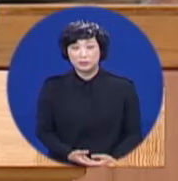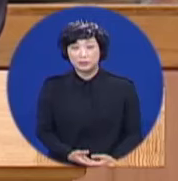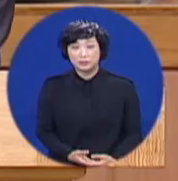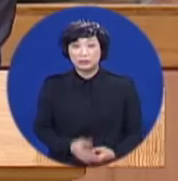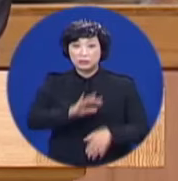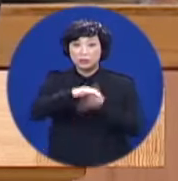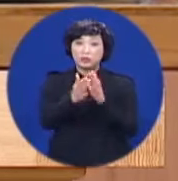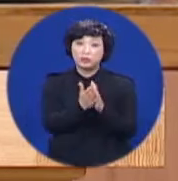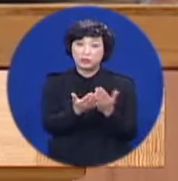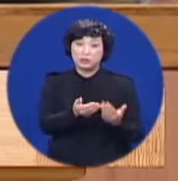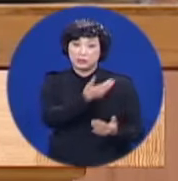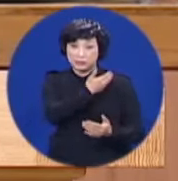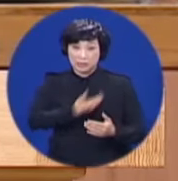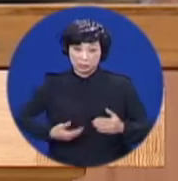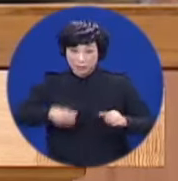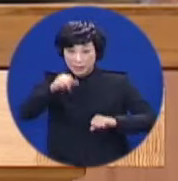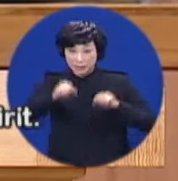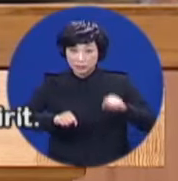사도행전은